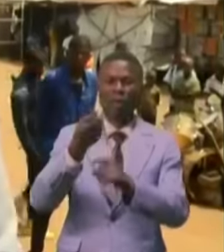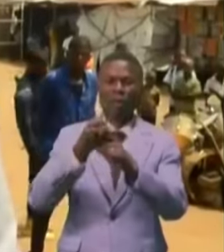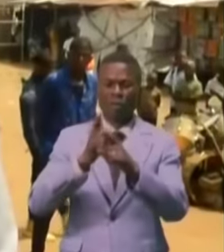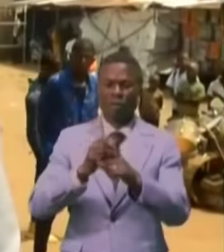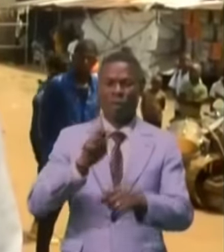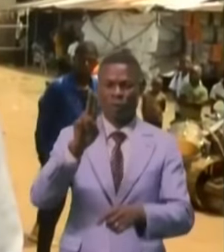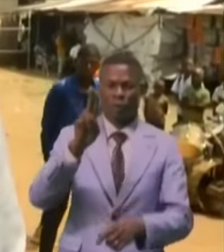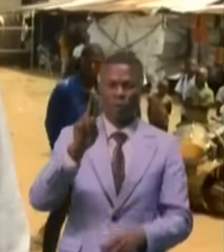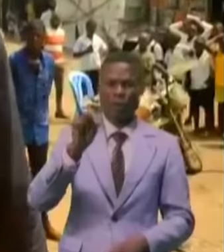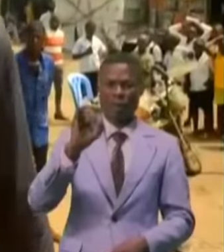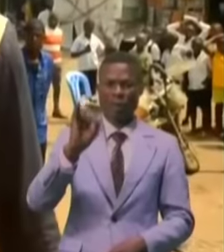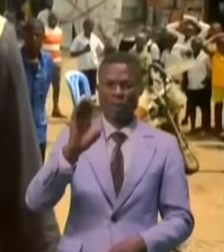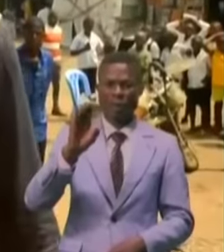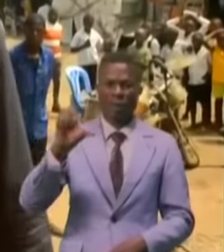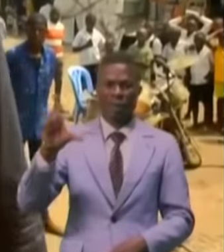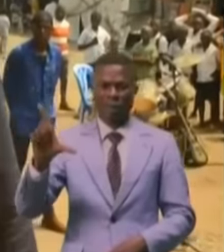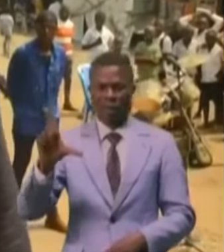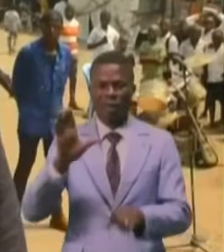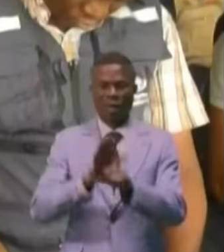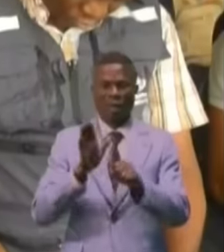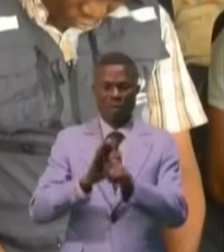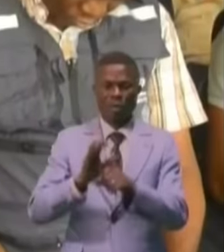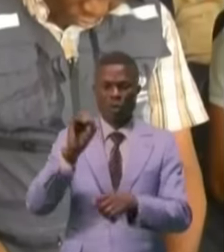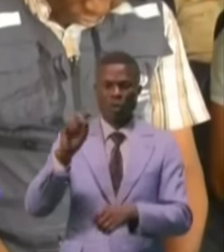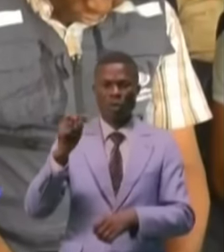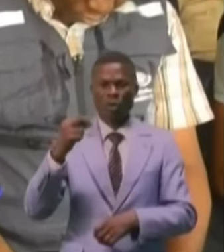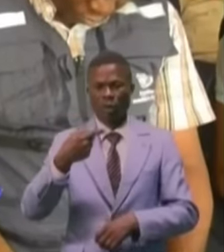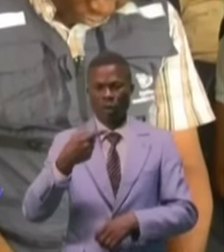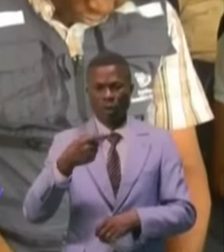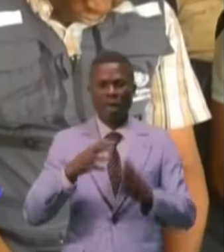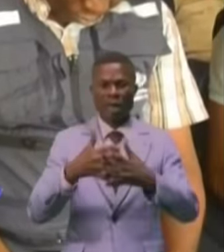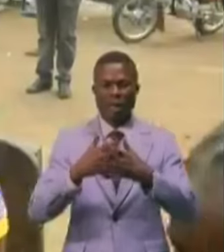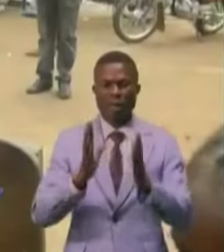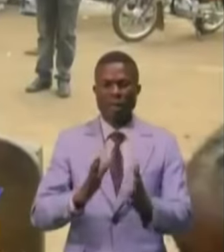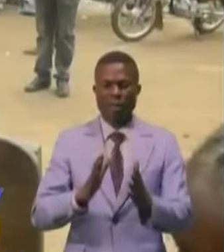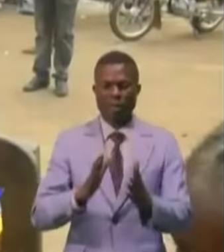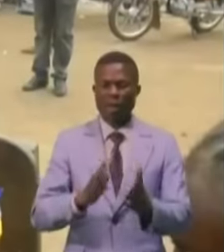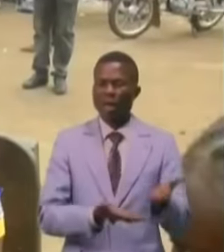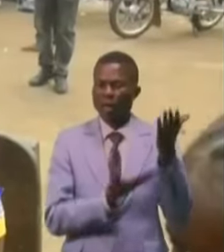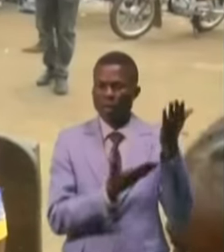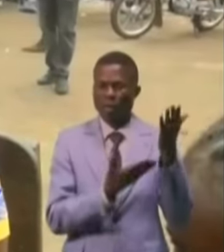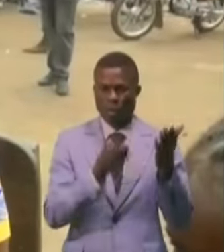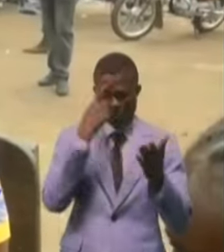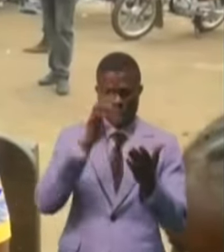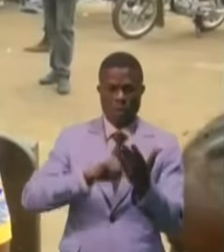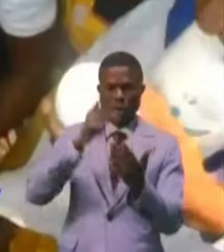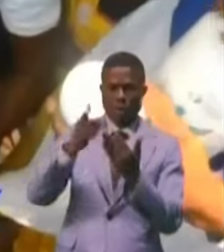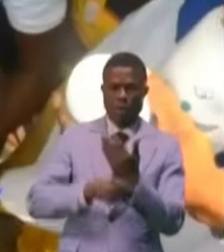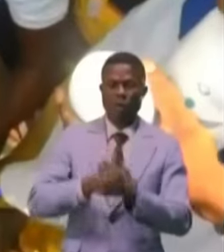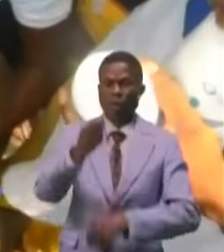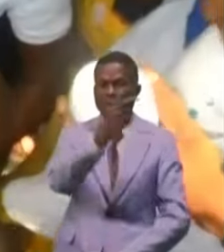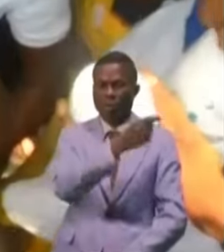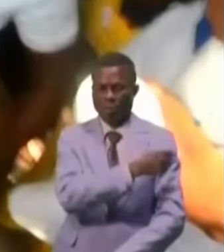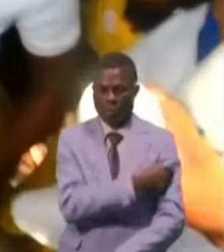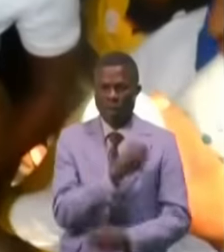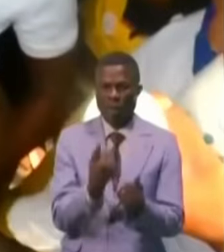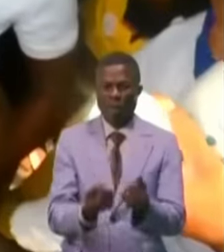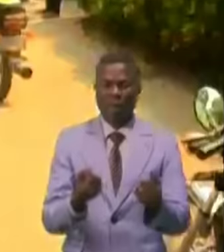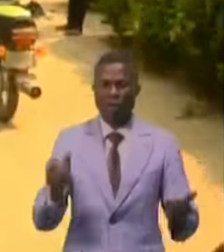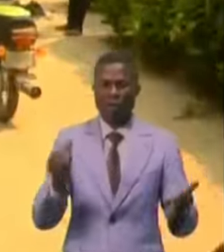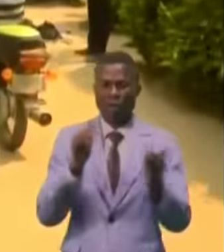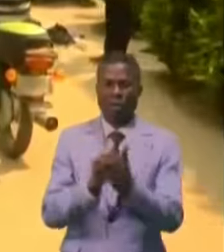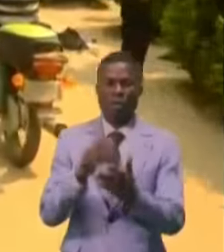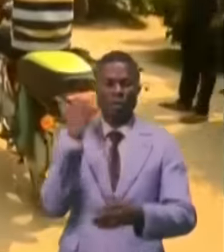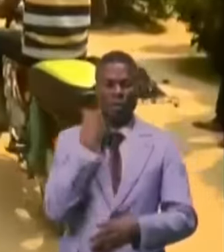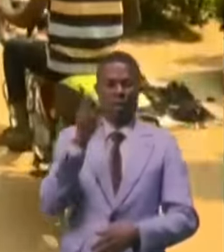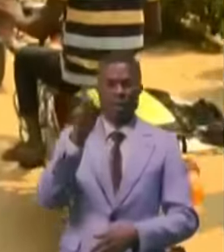UNICEF, OMS et Hélène Keller. Sont là des partenaires privilégiés pour ce programme de vaccination des enfants contre la